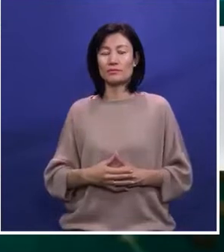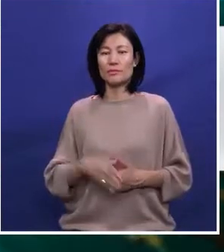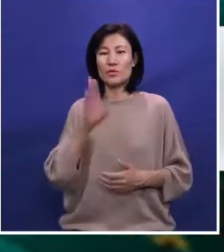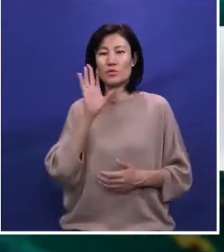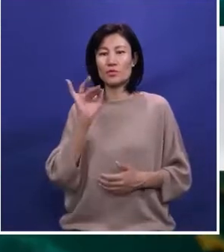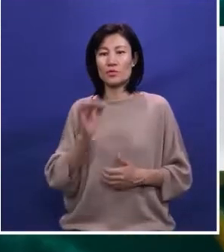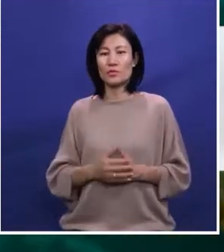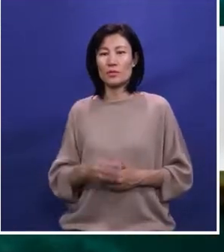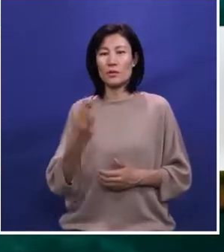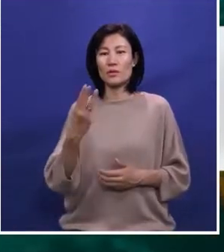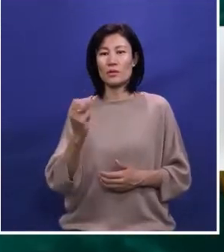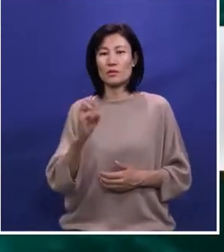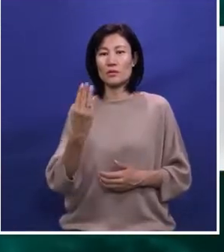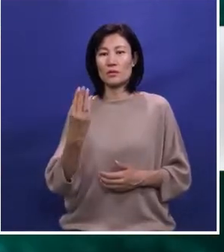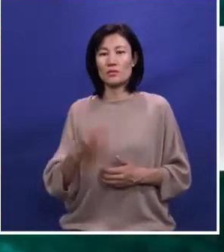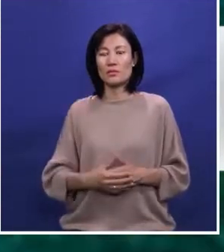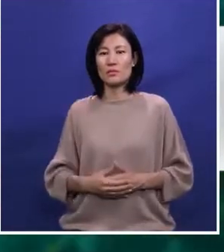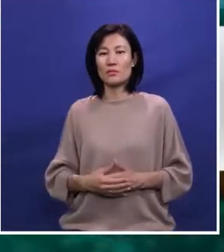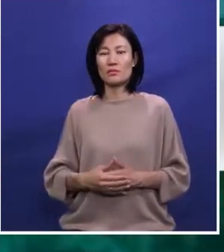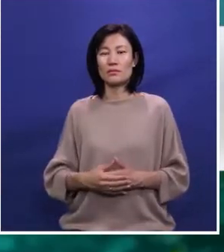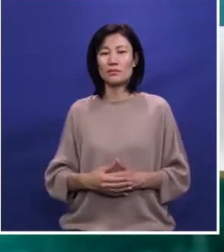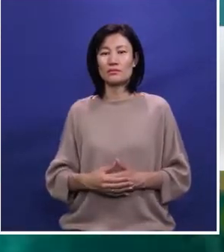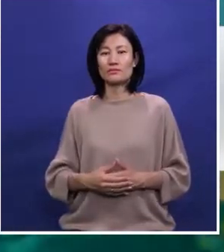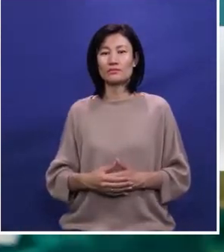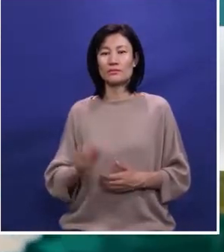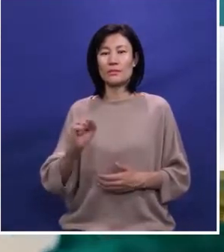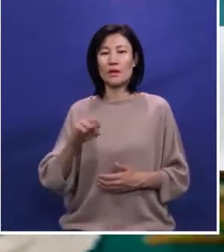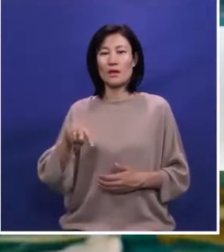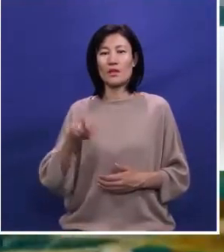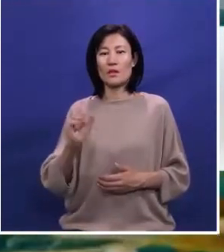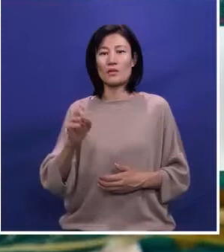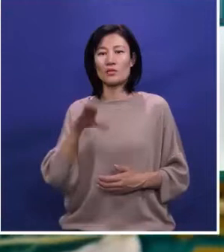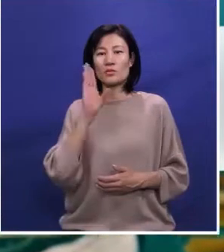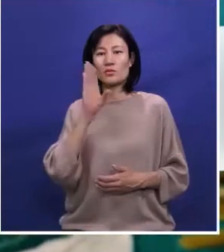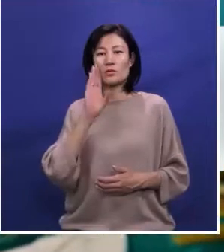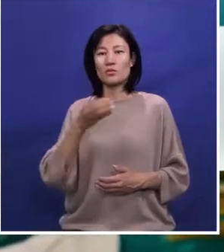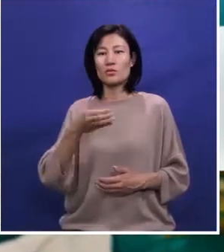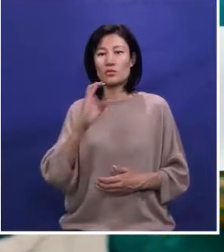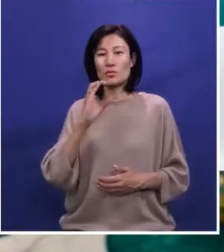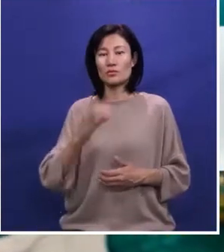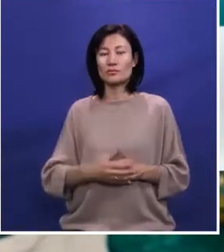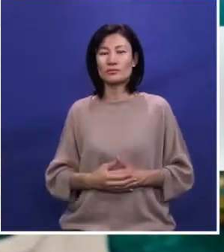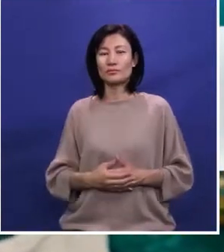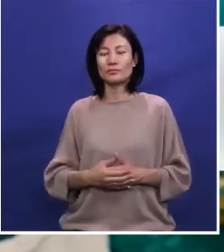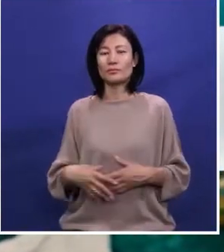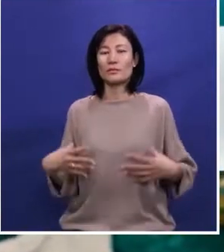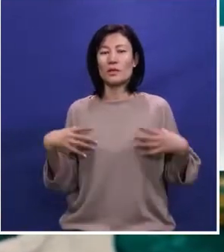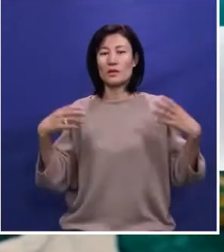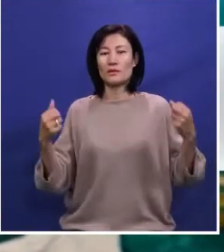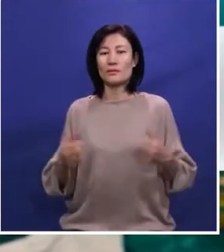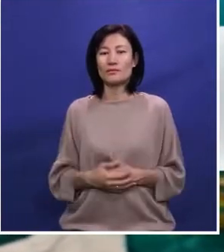бар. Кіндігінен ақ далада ақып тұр, бақалдар тұр, Алла шипасын берсін деп ішеді өз жерден. Тамағынан су өтпей, нәр өтпеген кісілердің тамағынан су өтіп өз